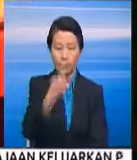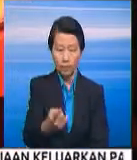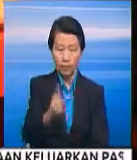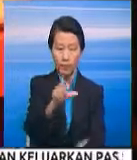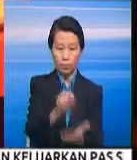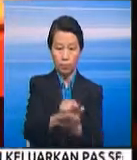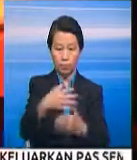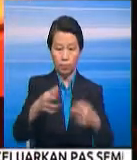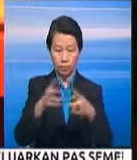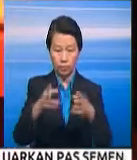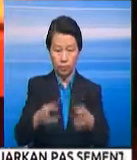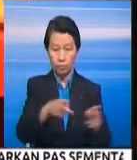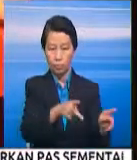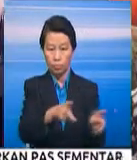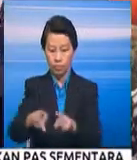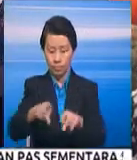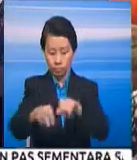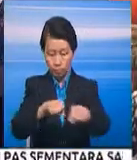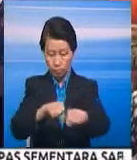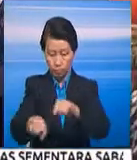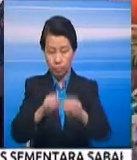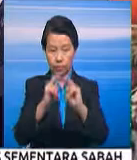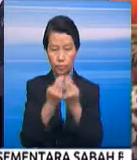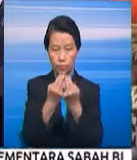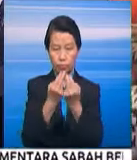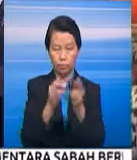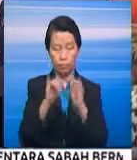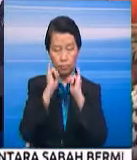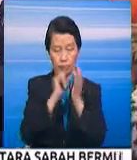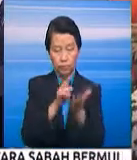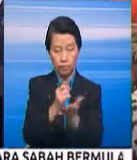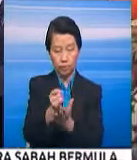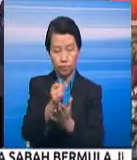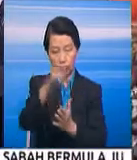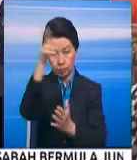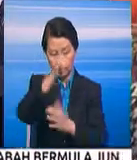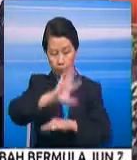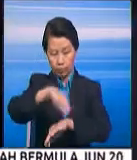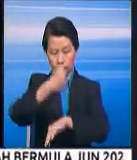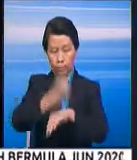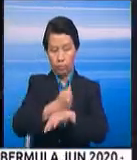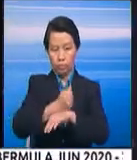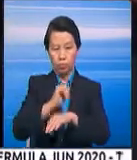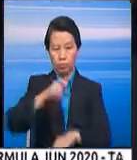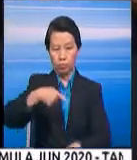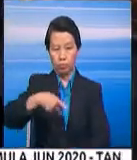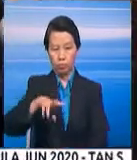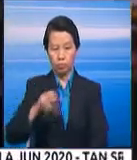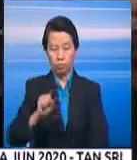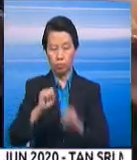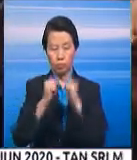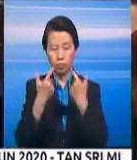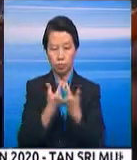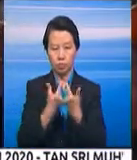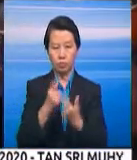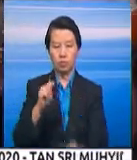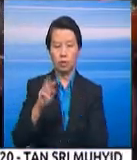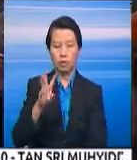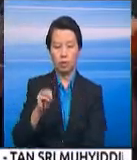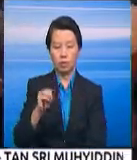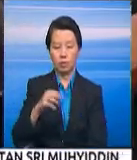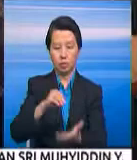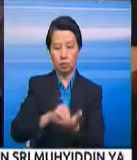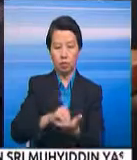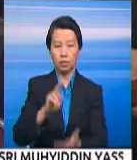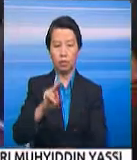selepas pelancaran pelan strategik unit integriti dan governance serta penubuhan integriti dan governance Kumpulan Telekom Malaysia Berhad TM